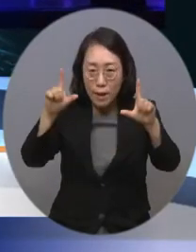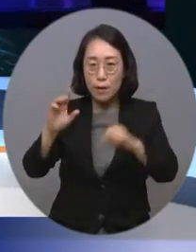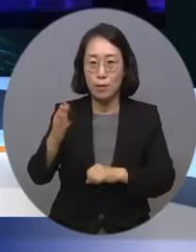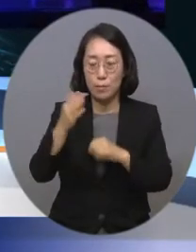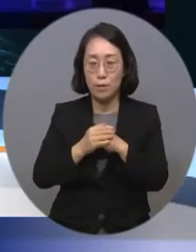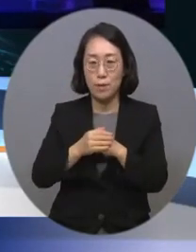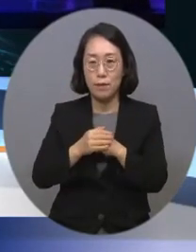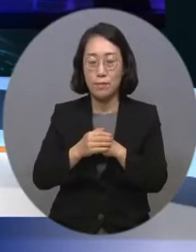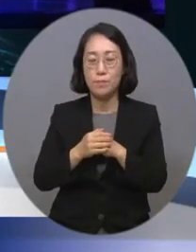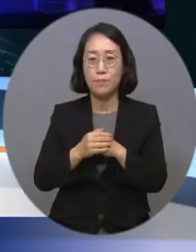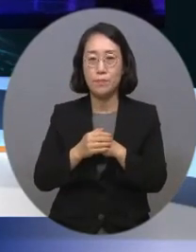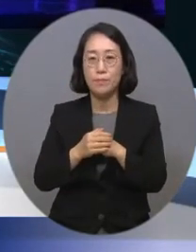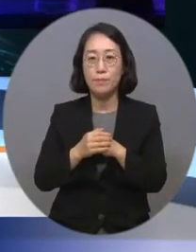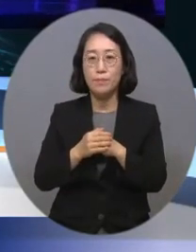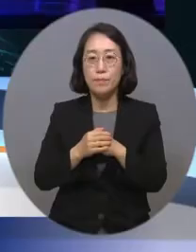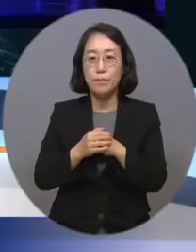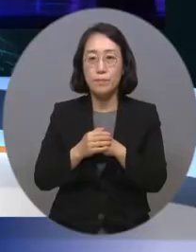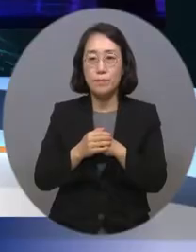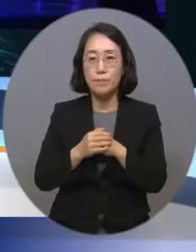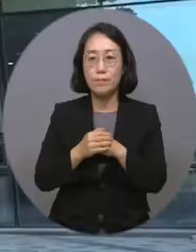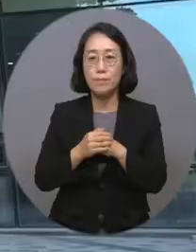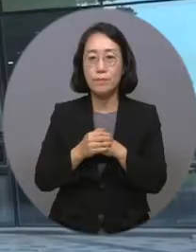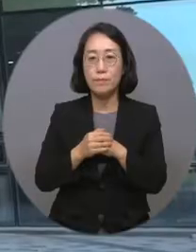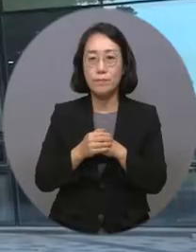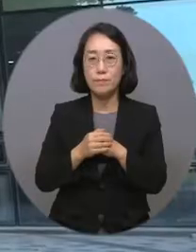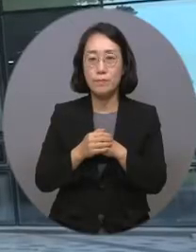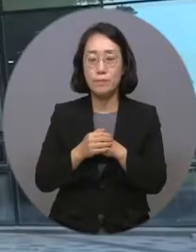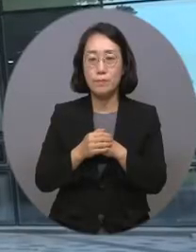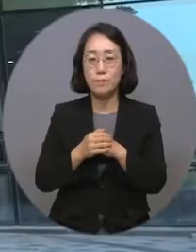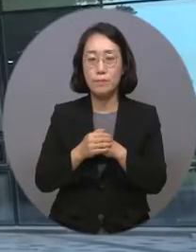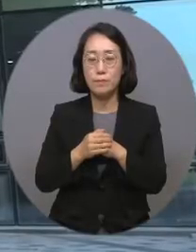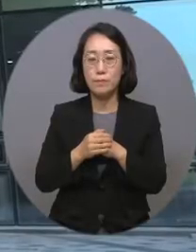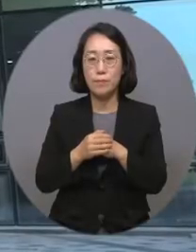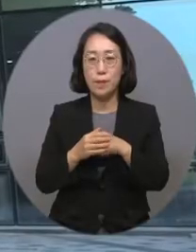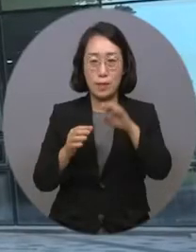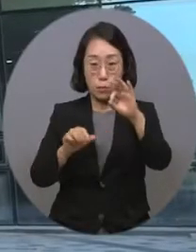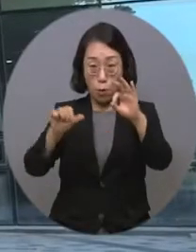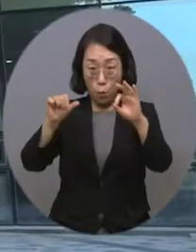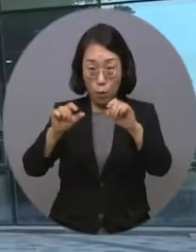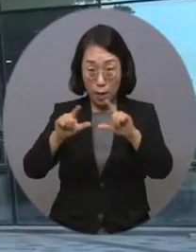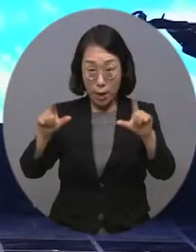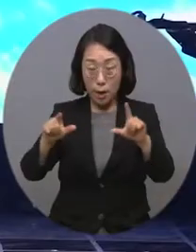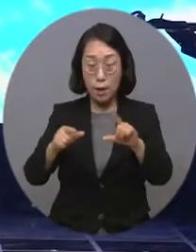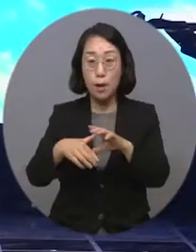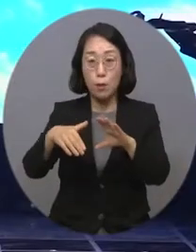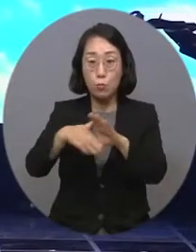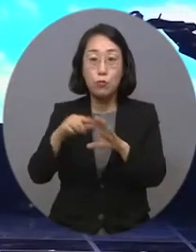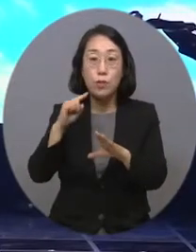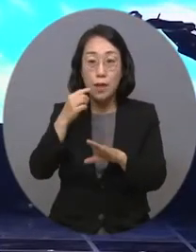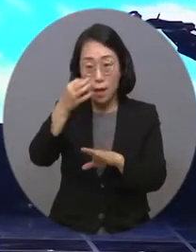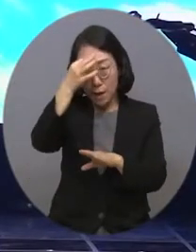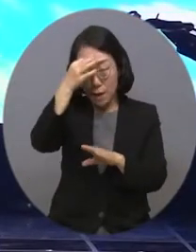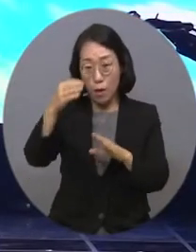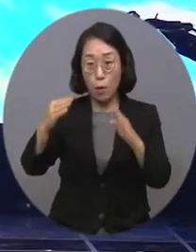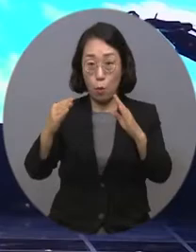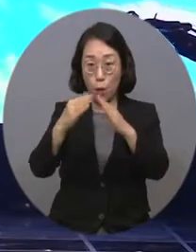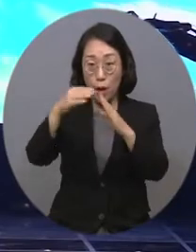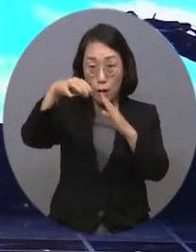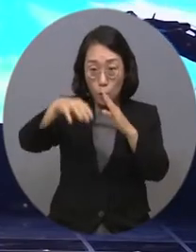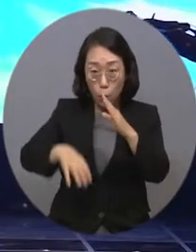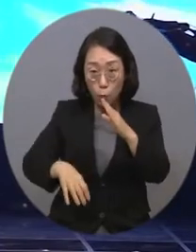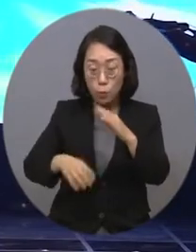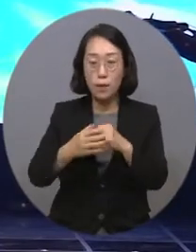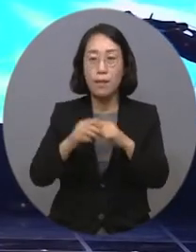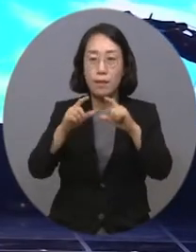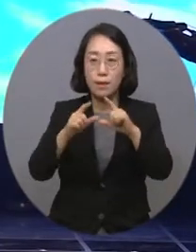좋은 빈 기자가 다녀왔습니다 5일 충청남도 문예회관 해서 제 26회 충남 도민의 날 기념식